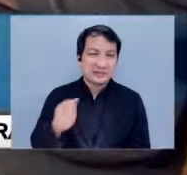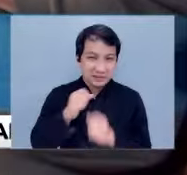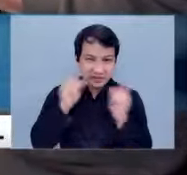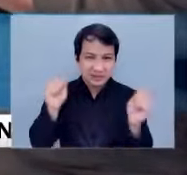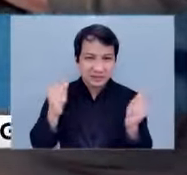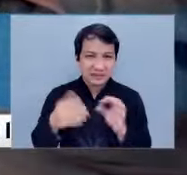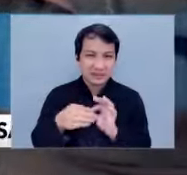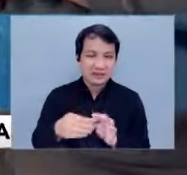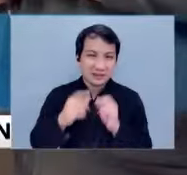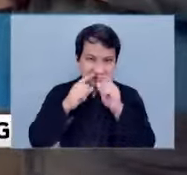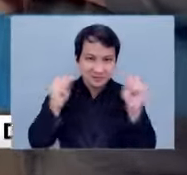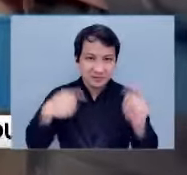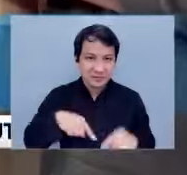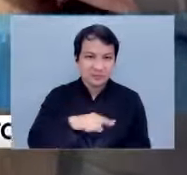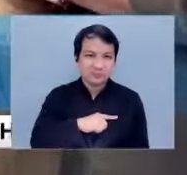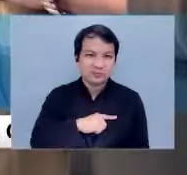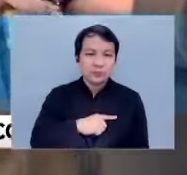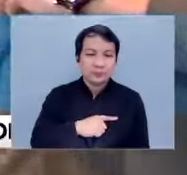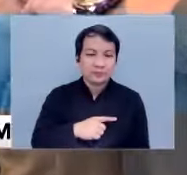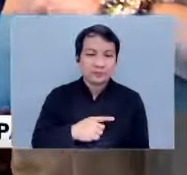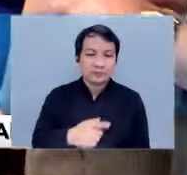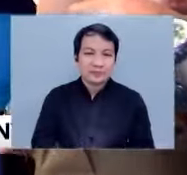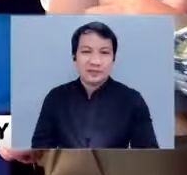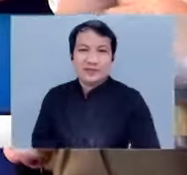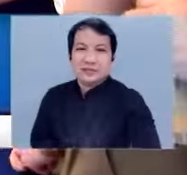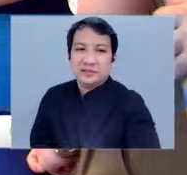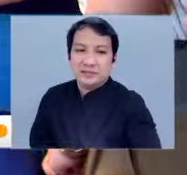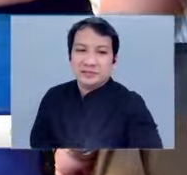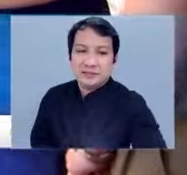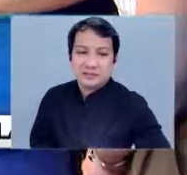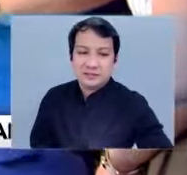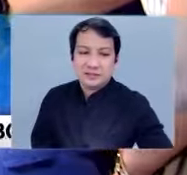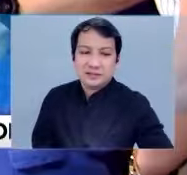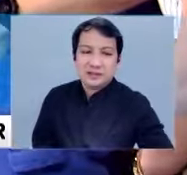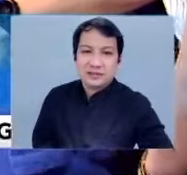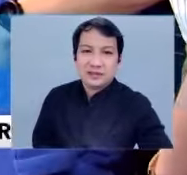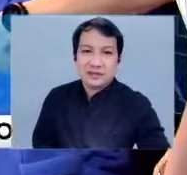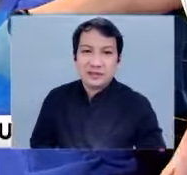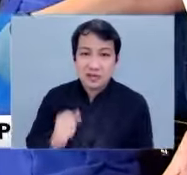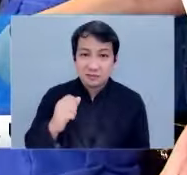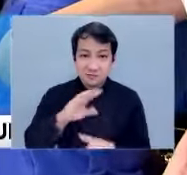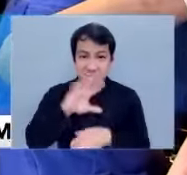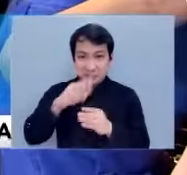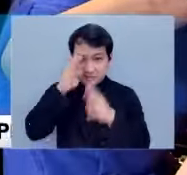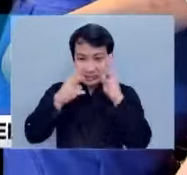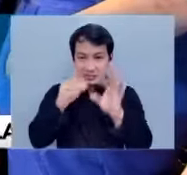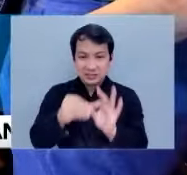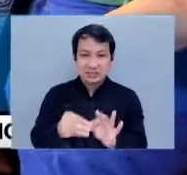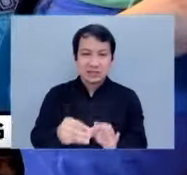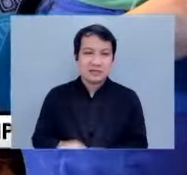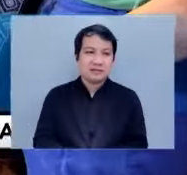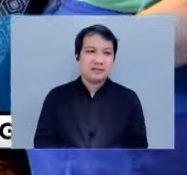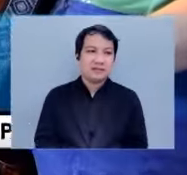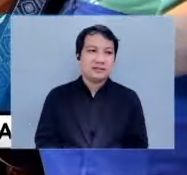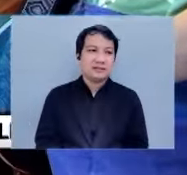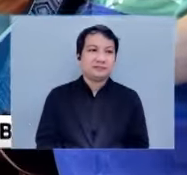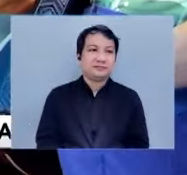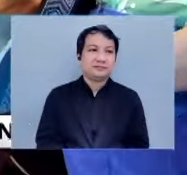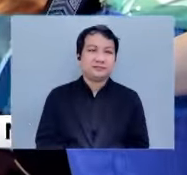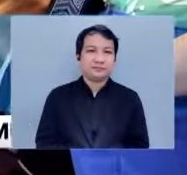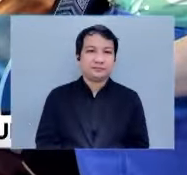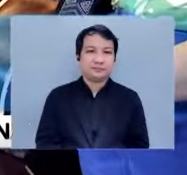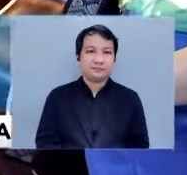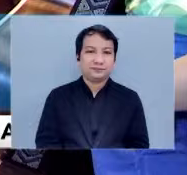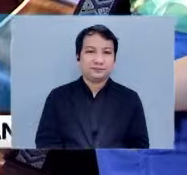na gulat po talaga. Tapos, pero yung creative process, gaano kayong ka-involved? Ang, for this one,